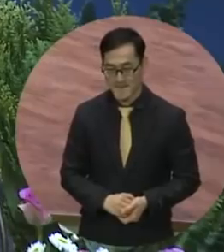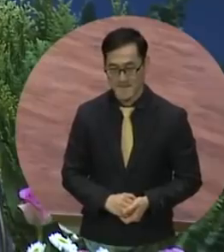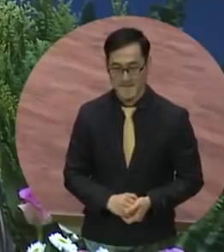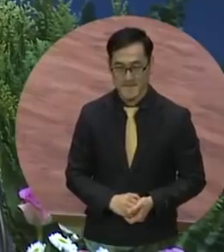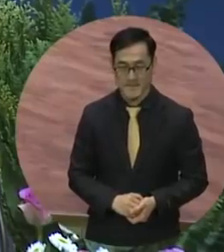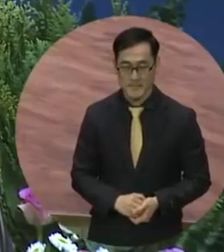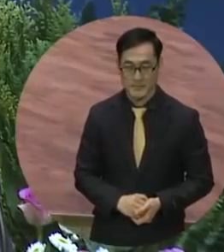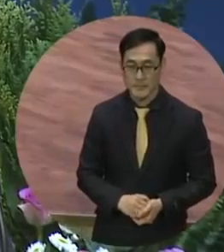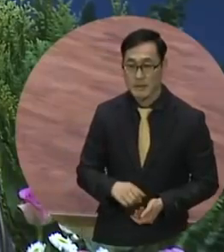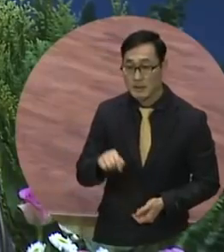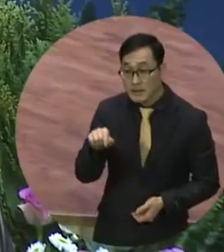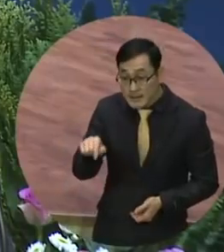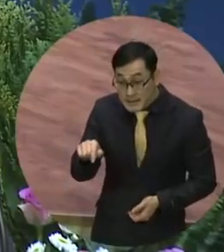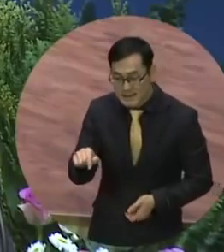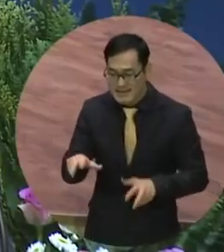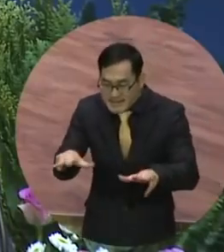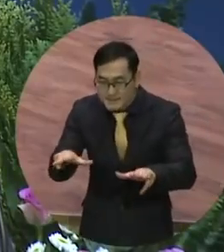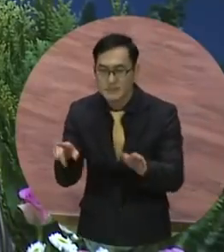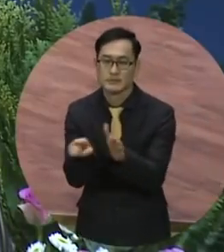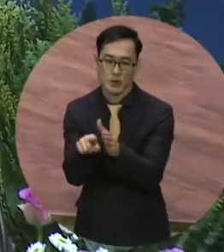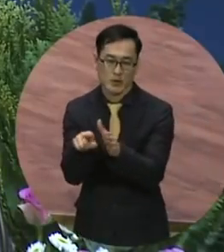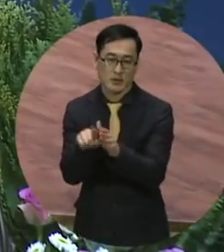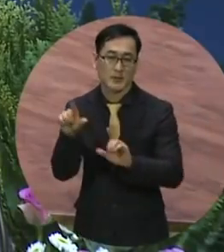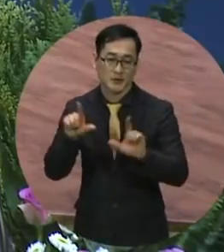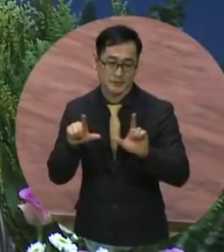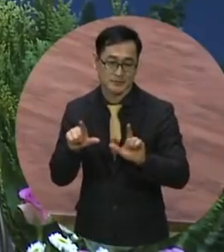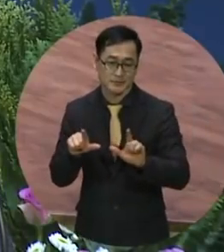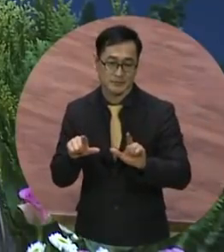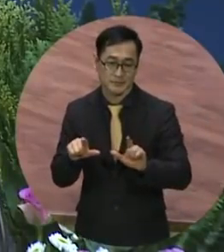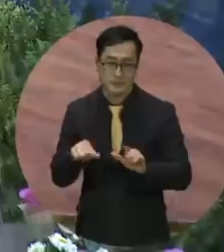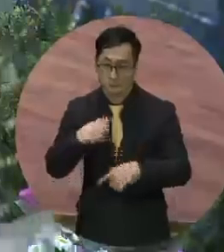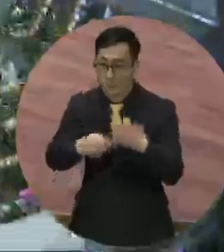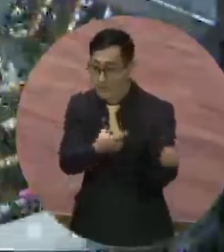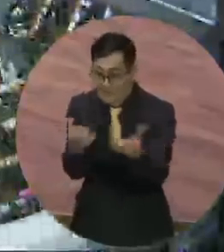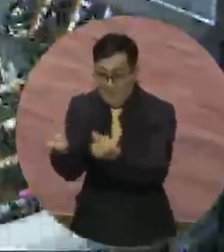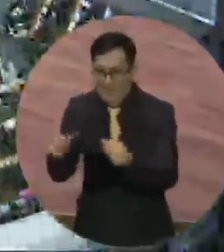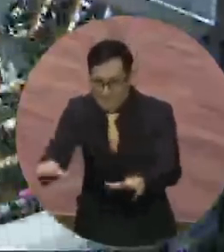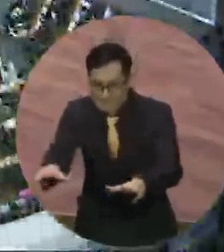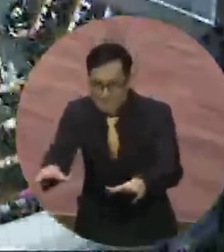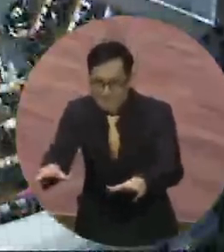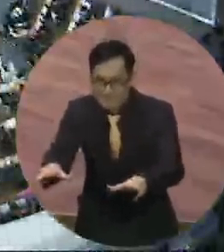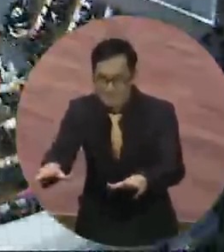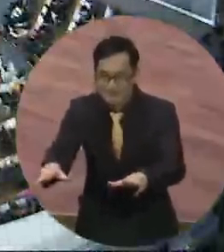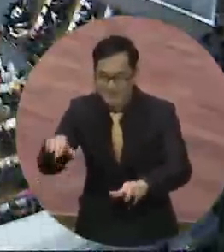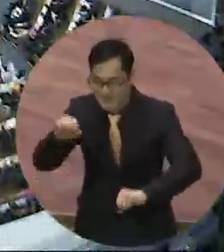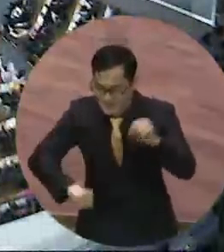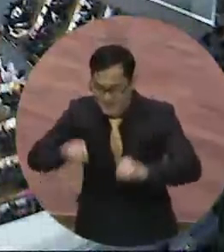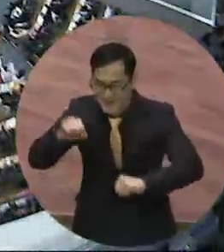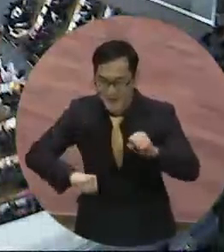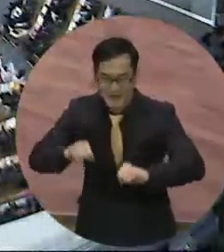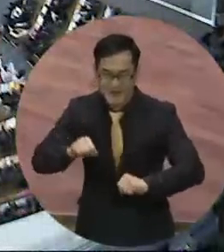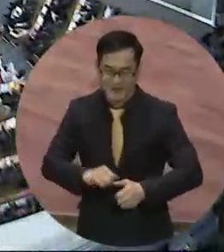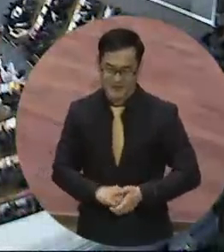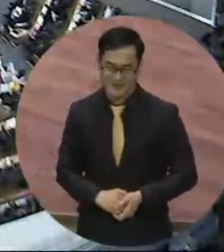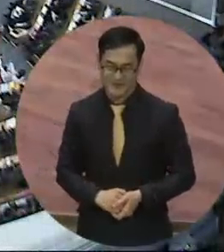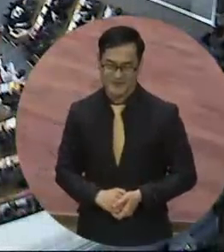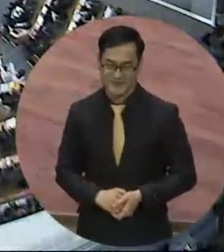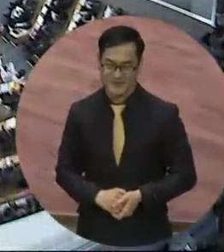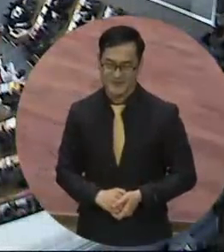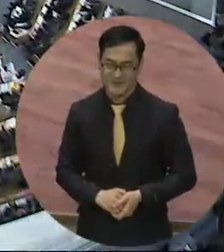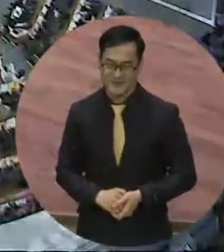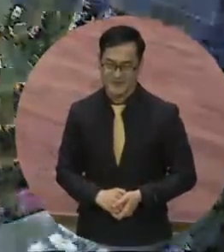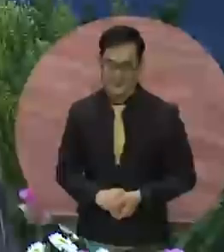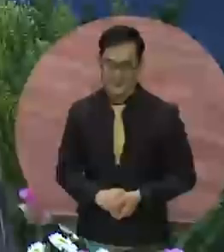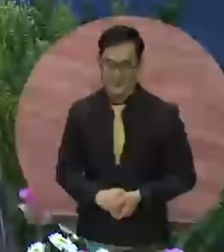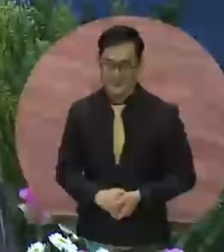이 신앙이 중요합니다. 적시로의 신앙. 따라서 해봅시다. 적시로. 적시로. 이 적시로의